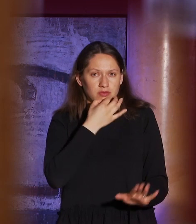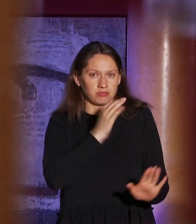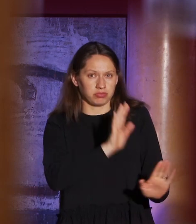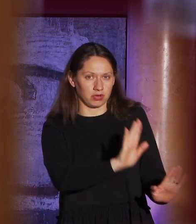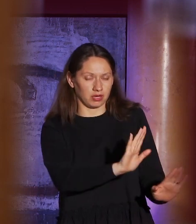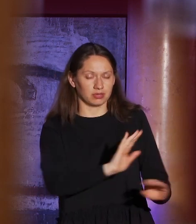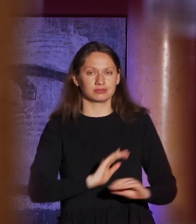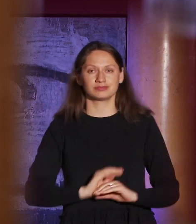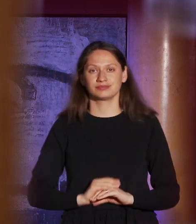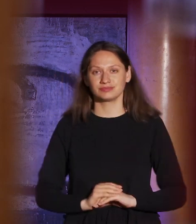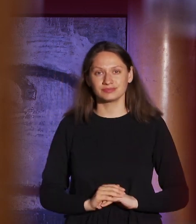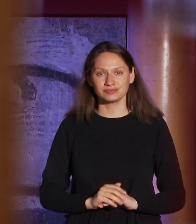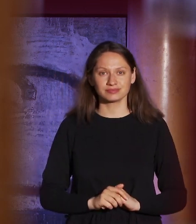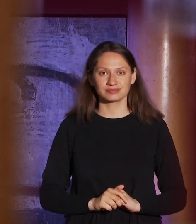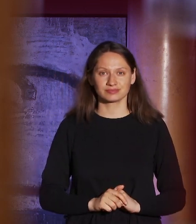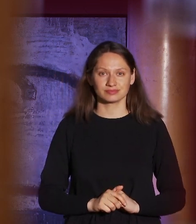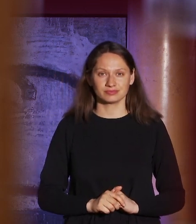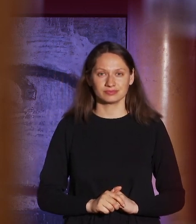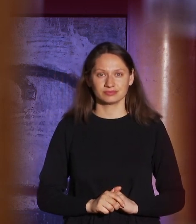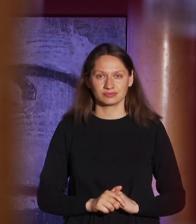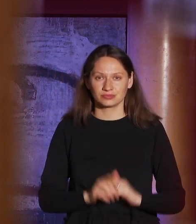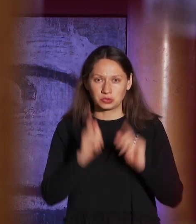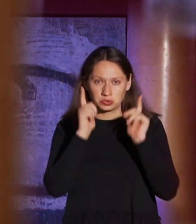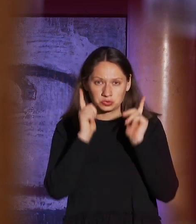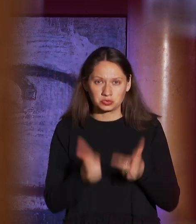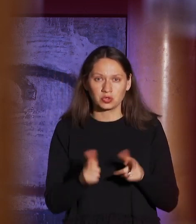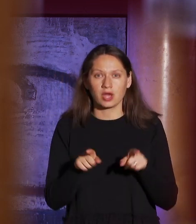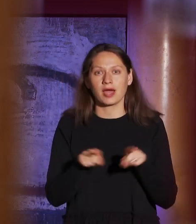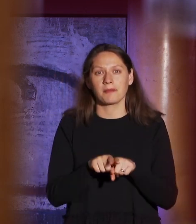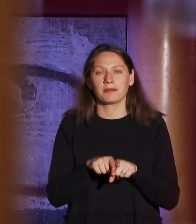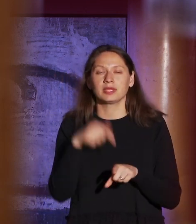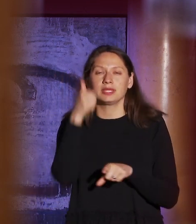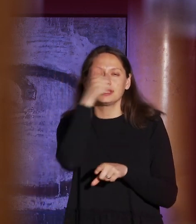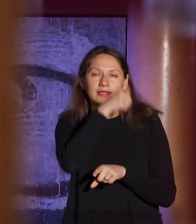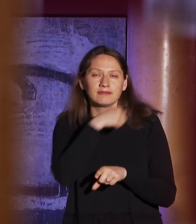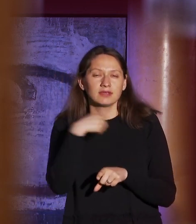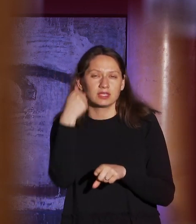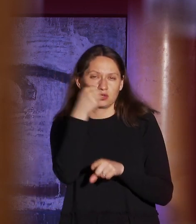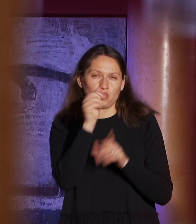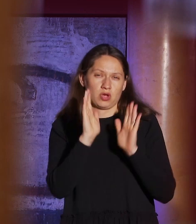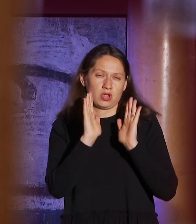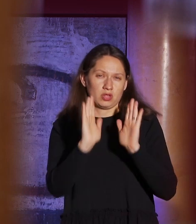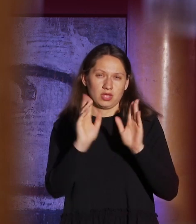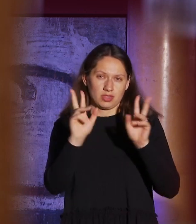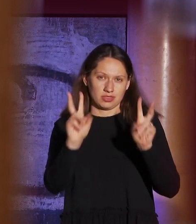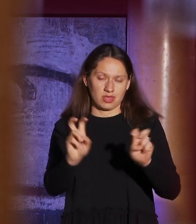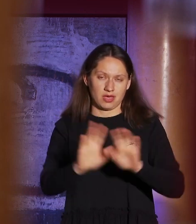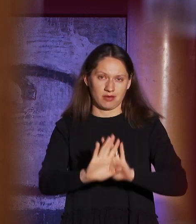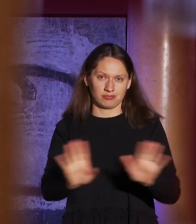Tai yra taip, na, individualu ir ant tiek platu ir